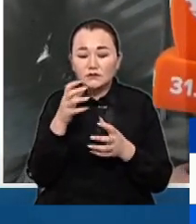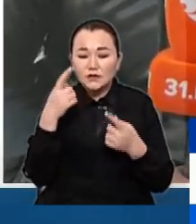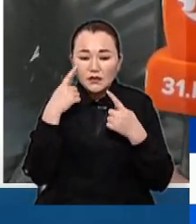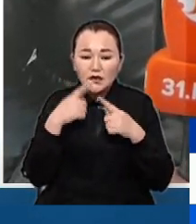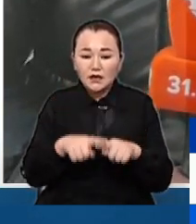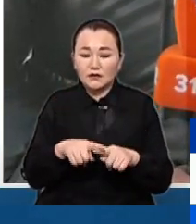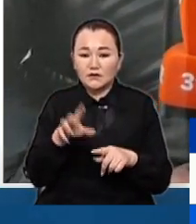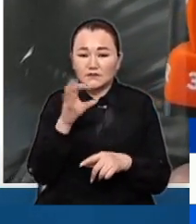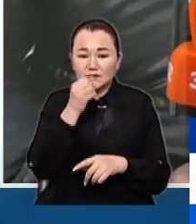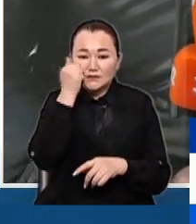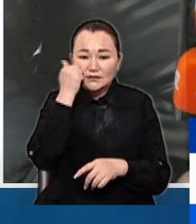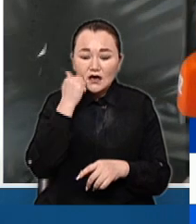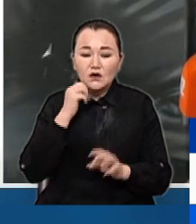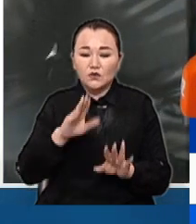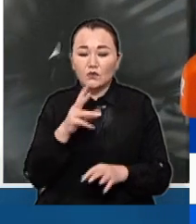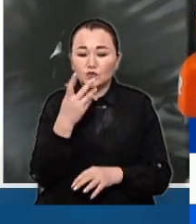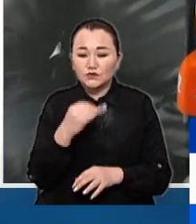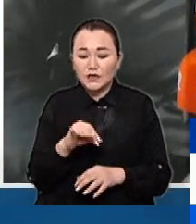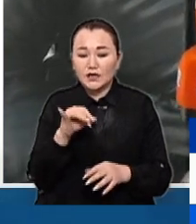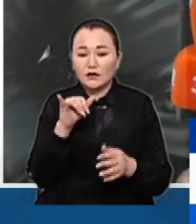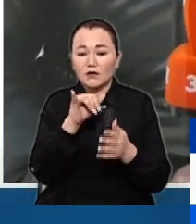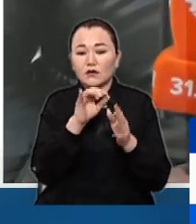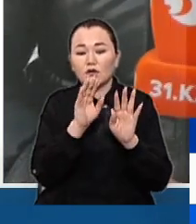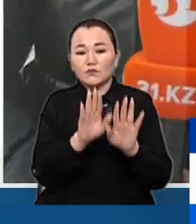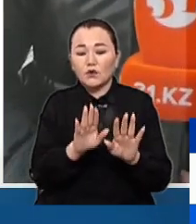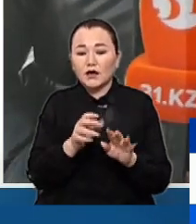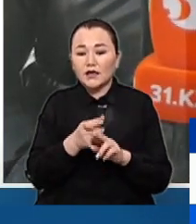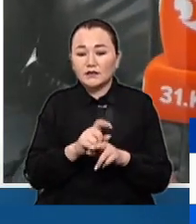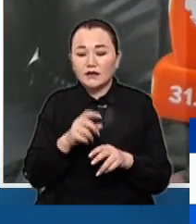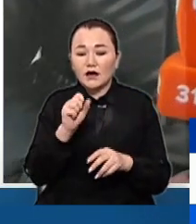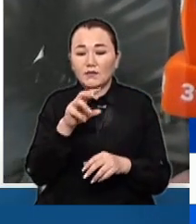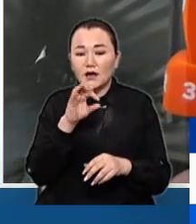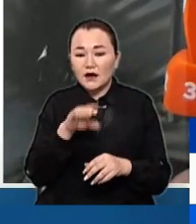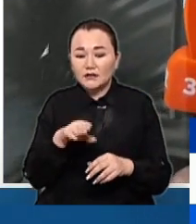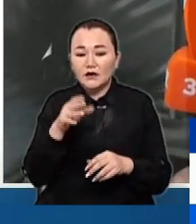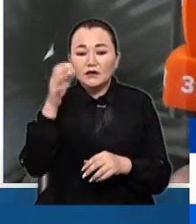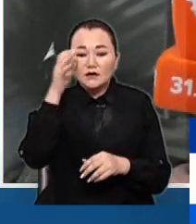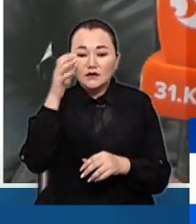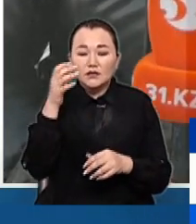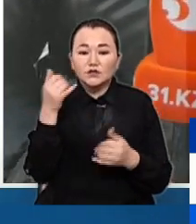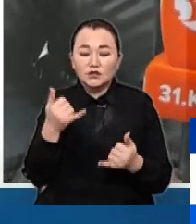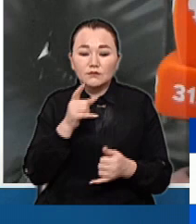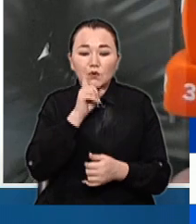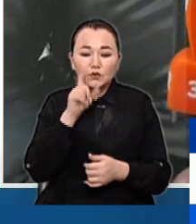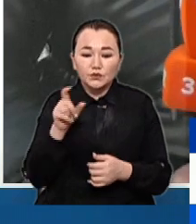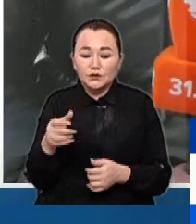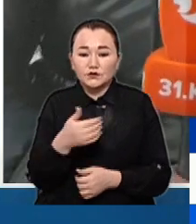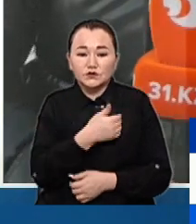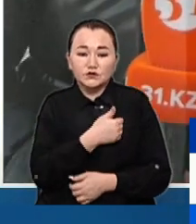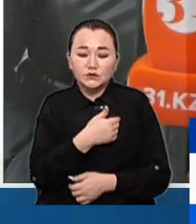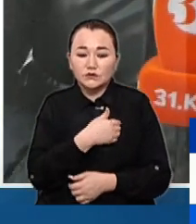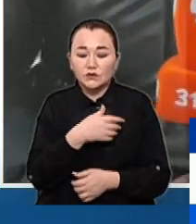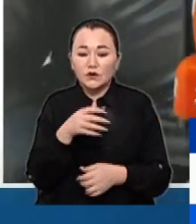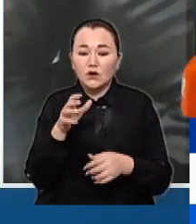құрылғылары тұрады. Көбіне тек музей экспонаты ретінде тұрған бұл аппараттар ғылымға деген қазіргі жастардың ынтасын